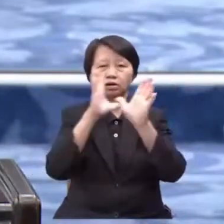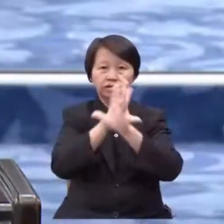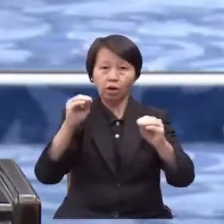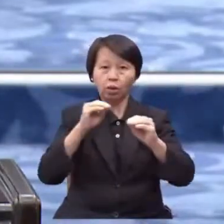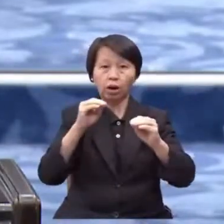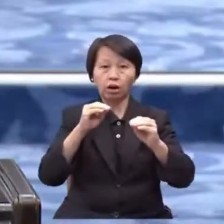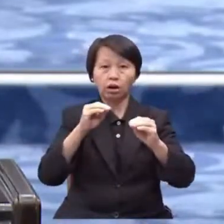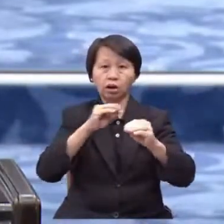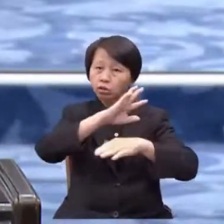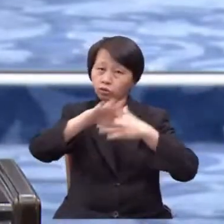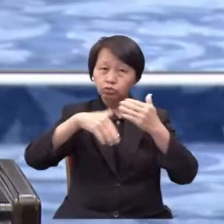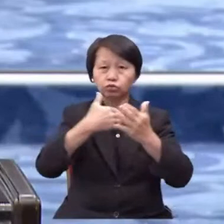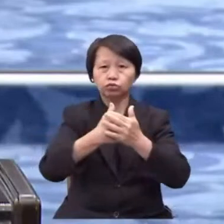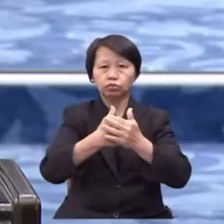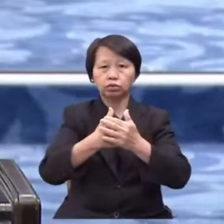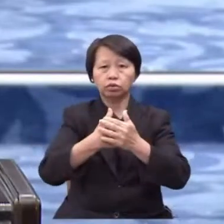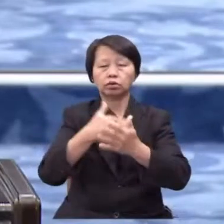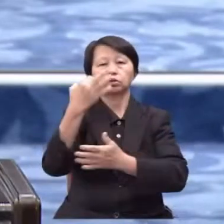57